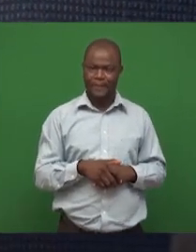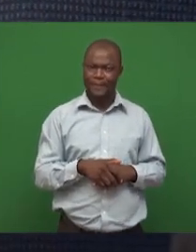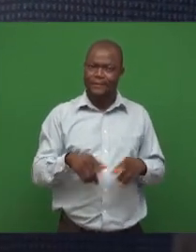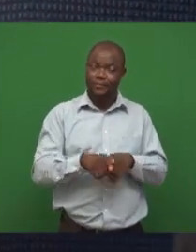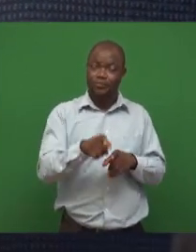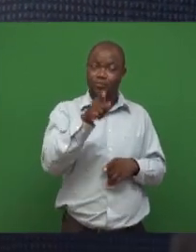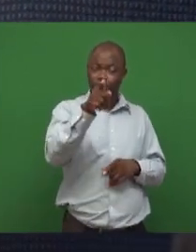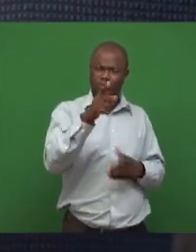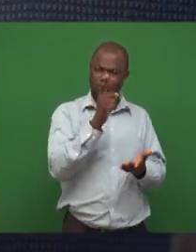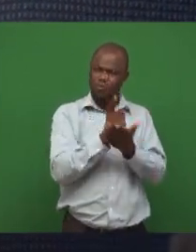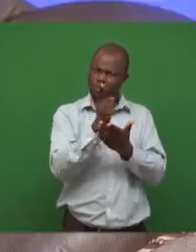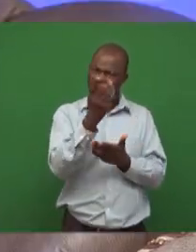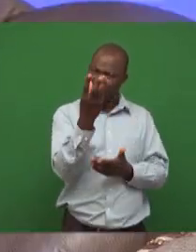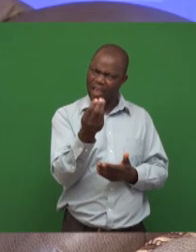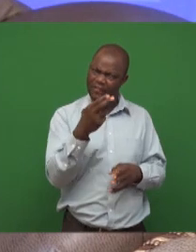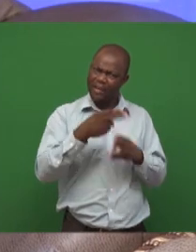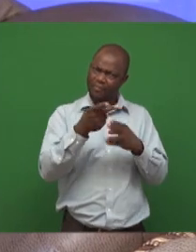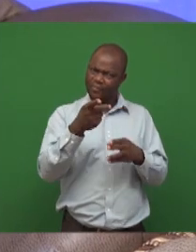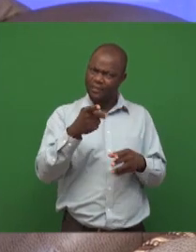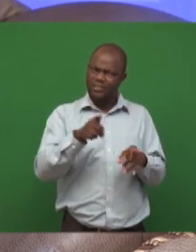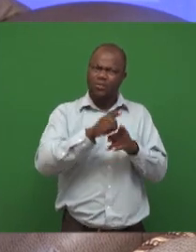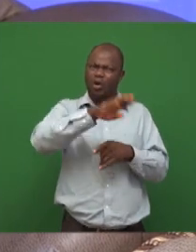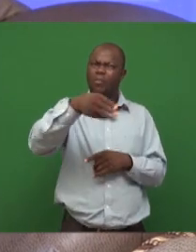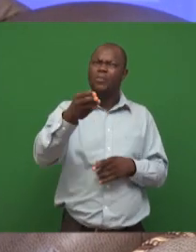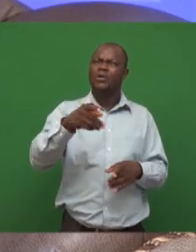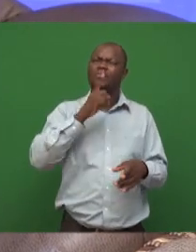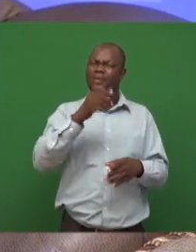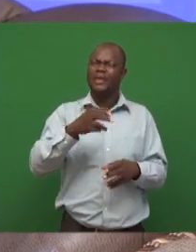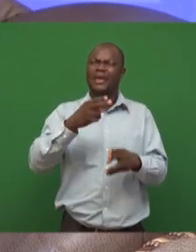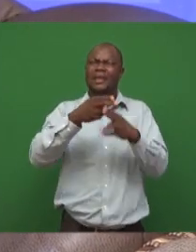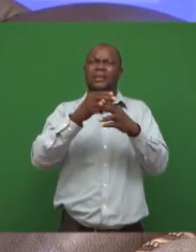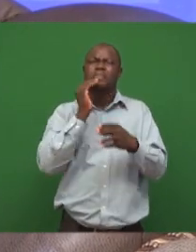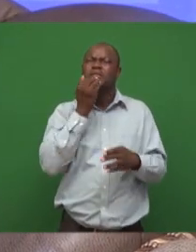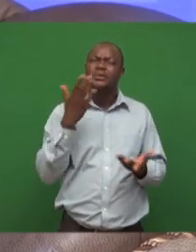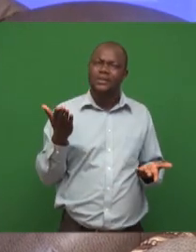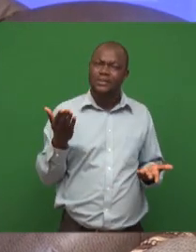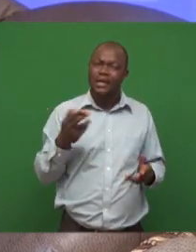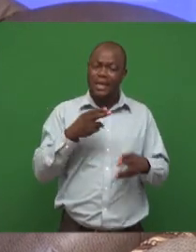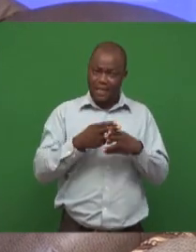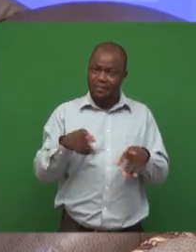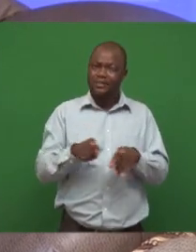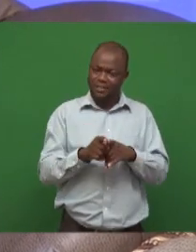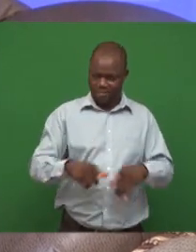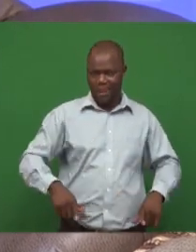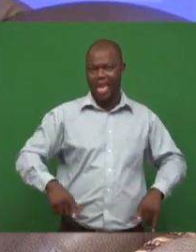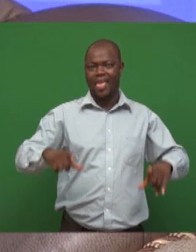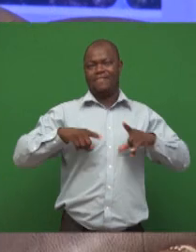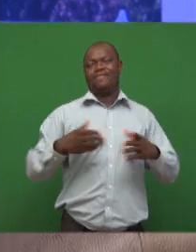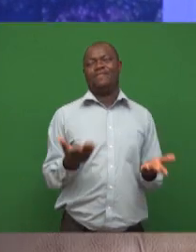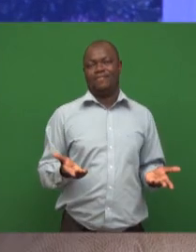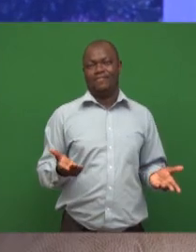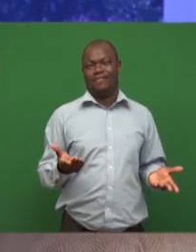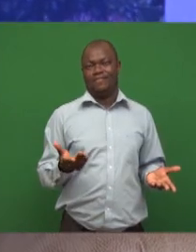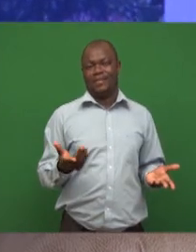Imimi mune mazita here? Noti wamwanobvunza kuti chii chiri muzita? Zita upenyu handiti? Zita